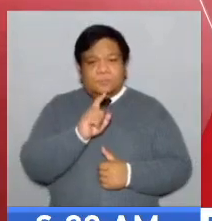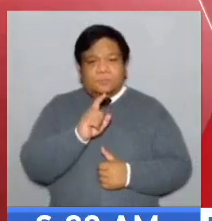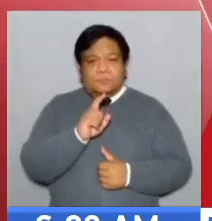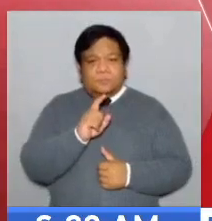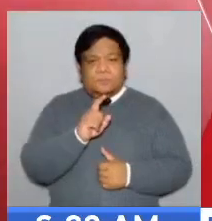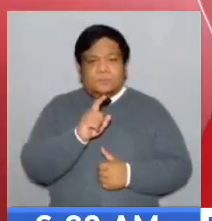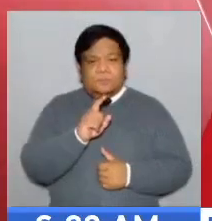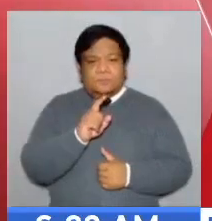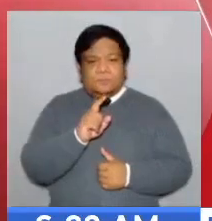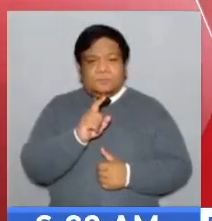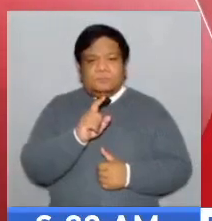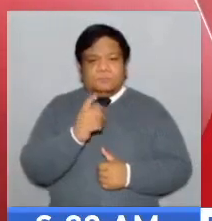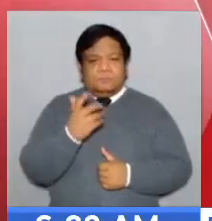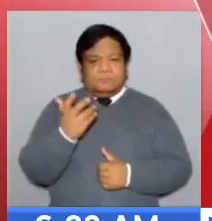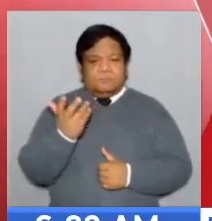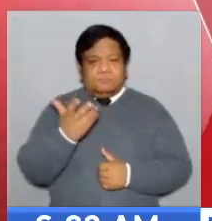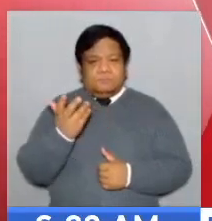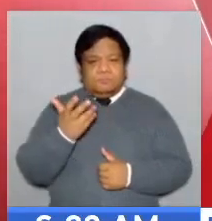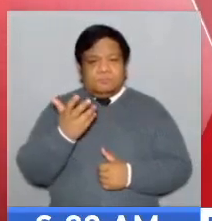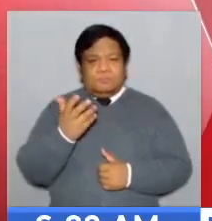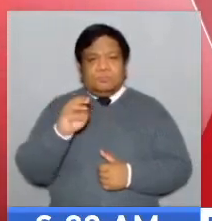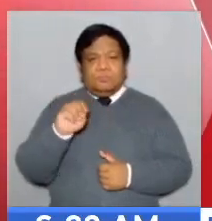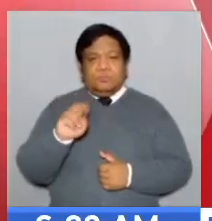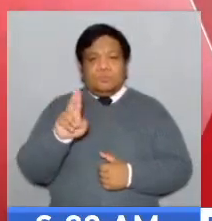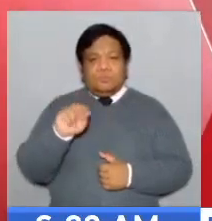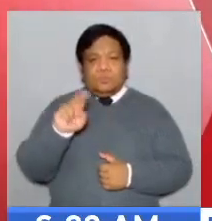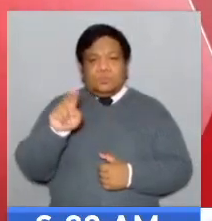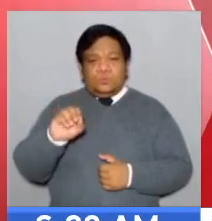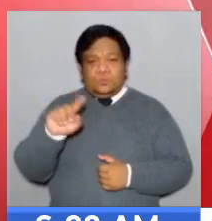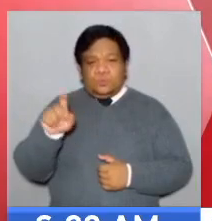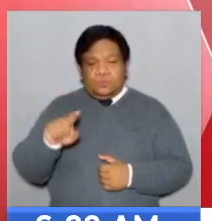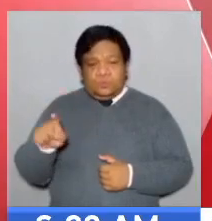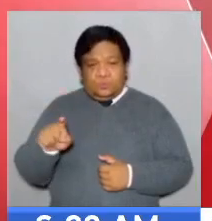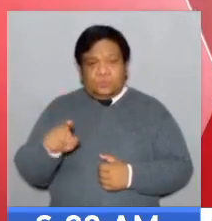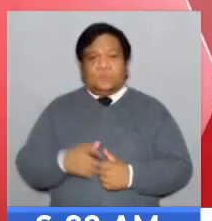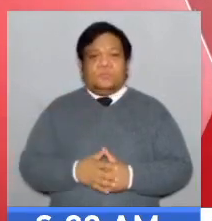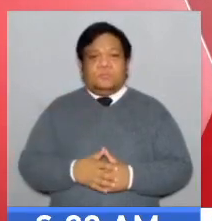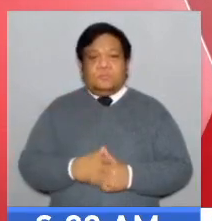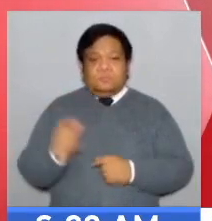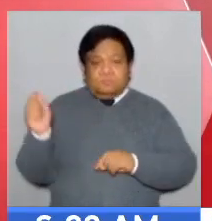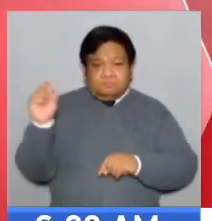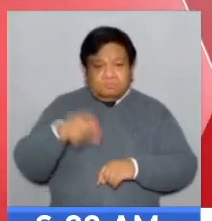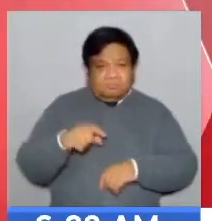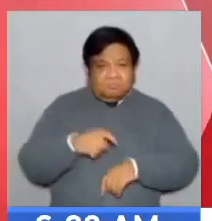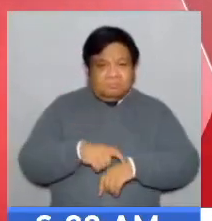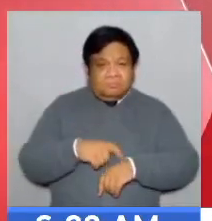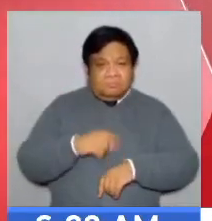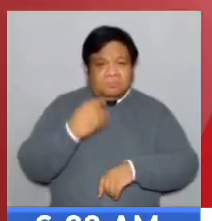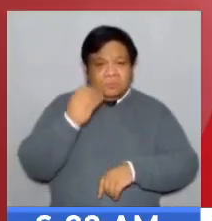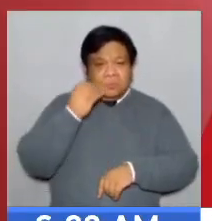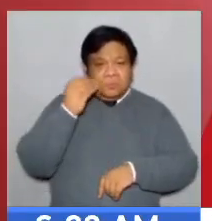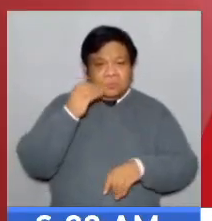galing pa siya sa Muñoz. At tumayo pa kayo talaga rito. Anong oras kayo umalis sa bahay nyo? Mga 4.